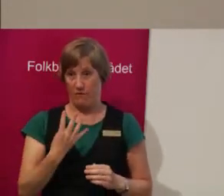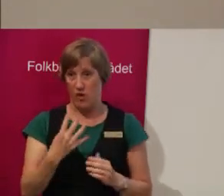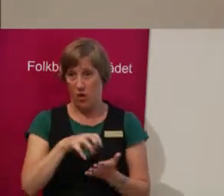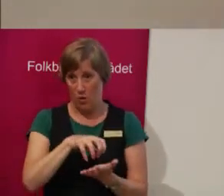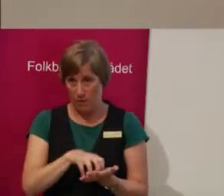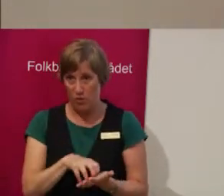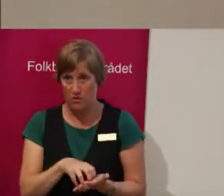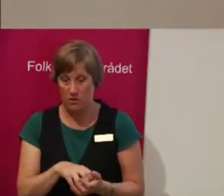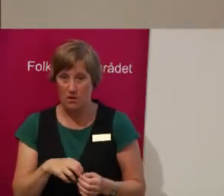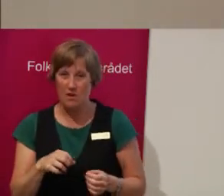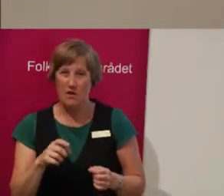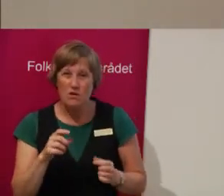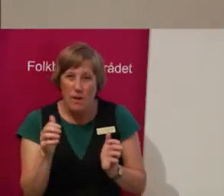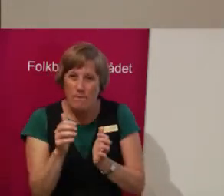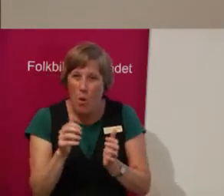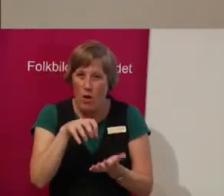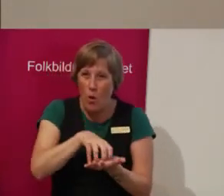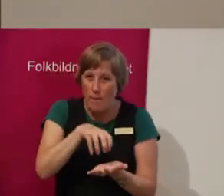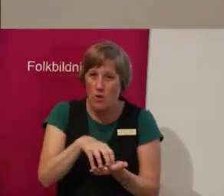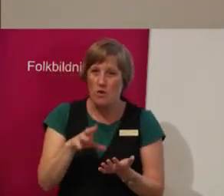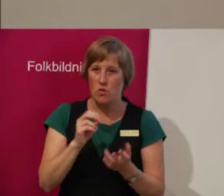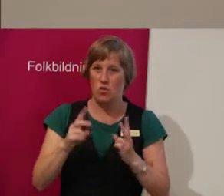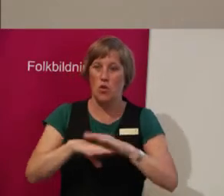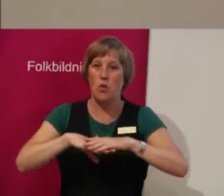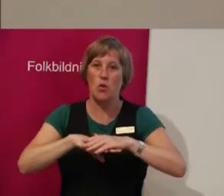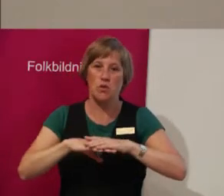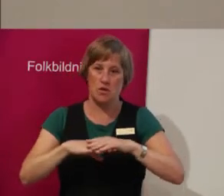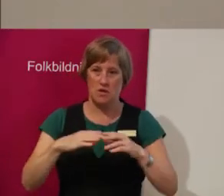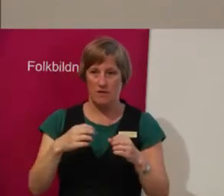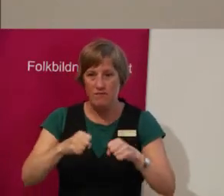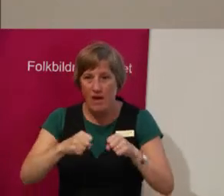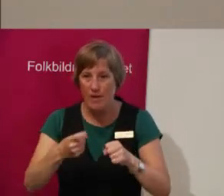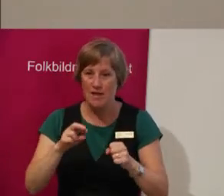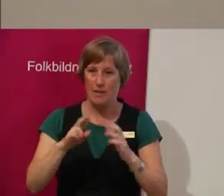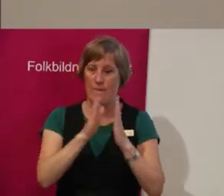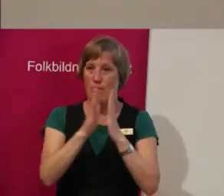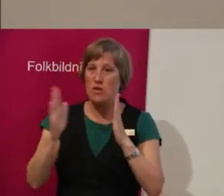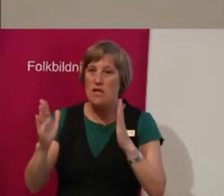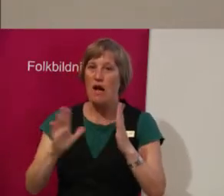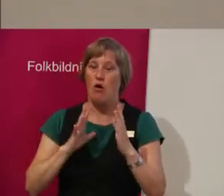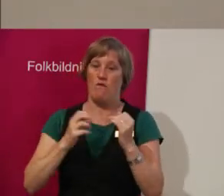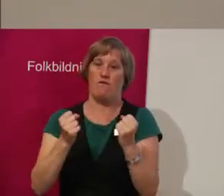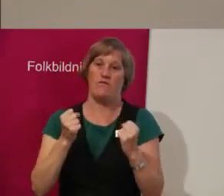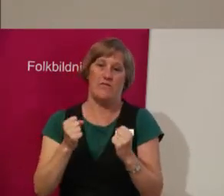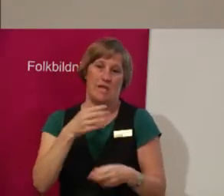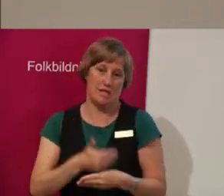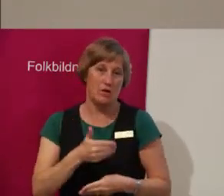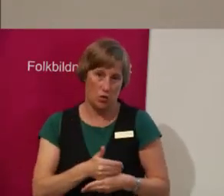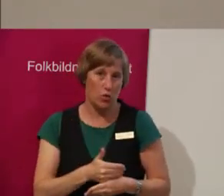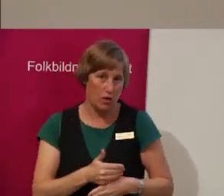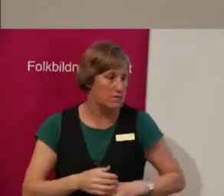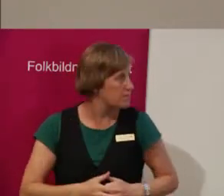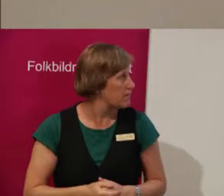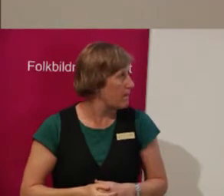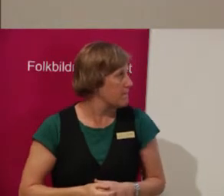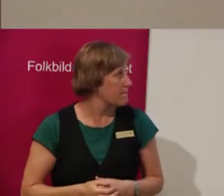Och man kan se att i de mindre kommunerna här så spelar de här grundverksamheterna, särskilt biblioteken, en större roll. Man